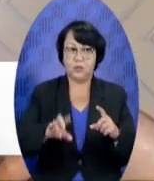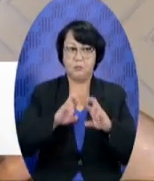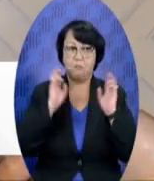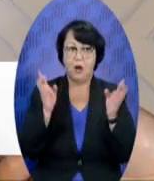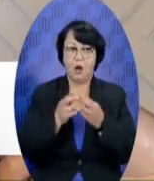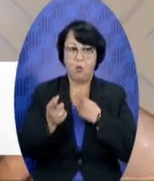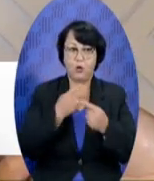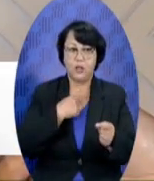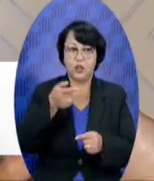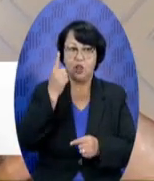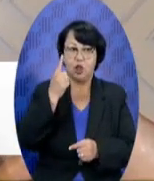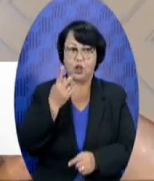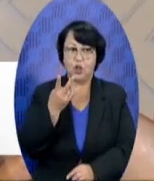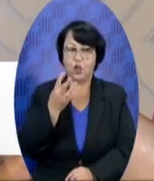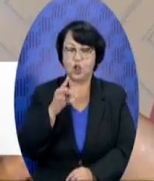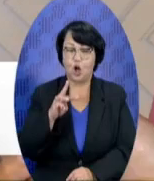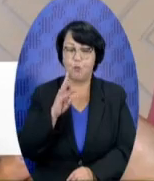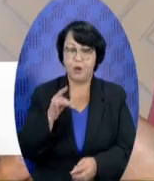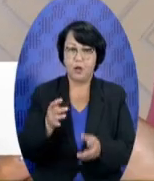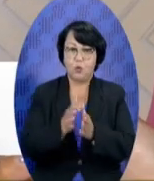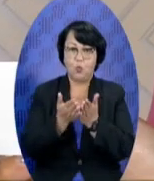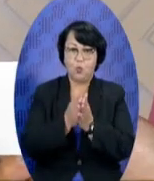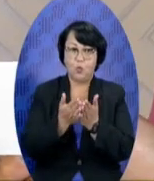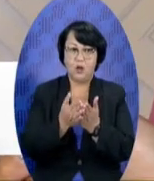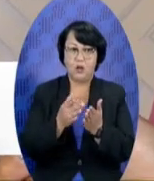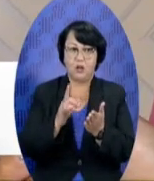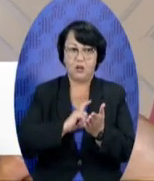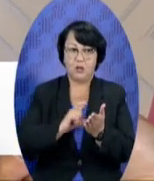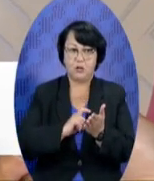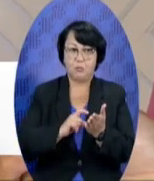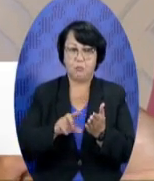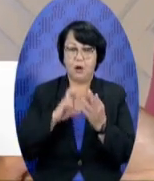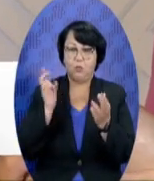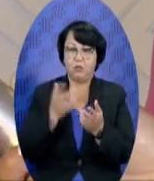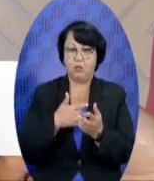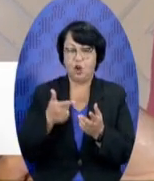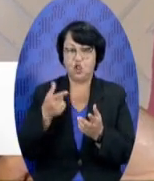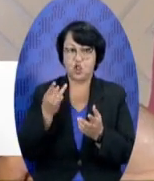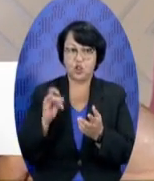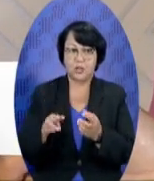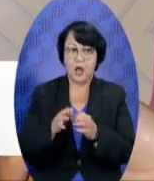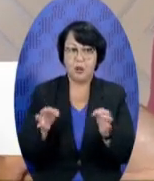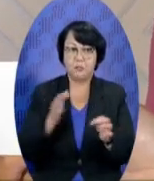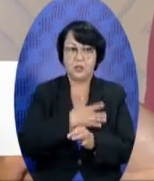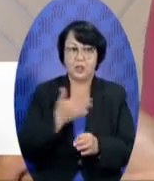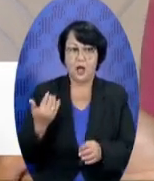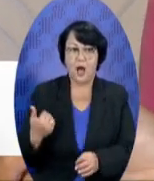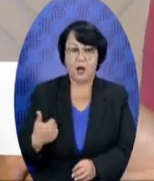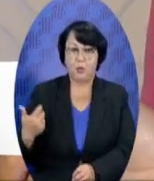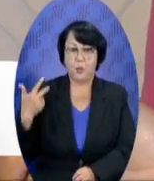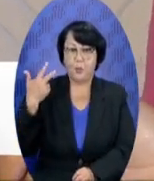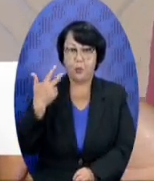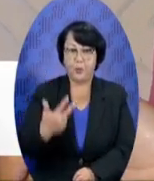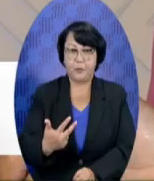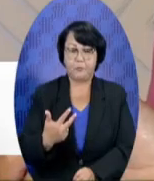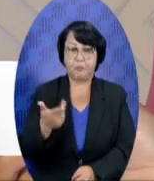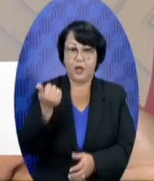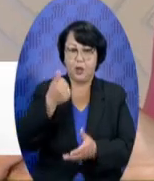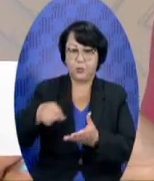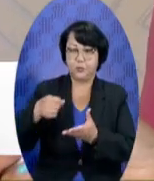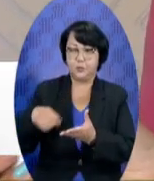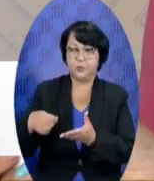үнэлэх, улсын баг хурлын дарга Ир Гончиг Дорж, Нарийн бичгийн дарга Б Чимэд гээд манай Чимэд багш хоёрын гар